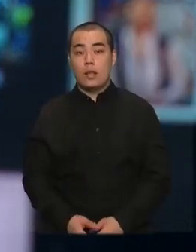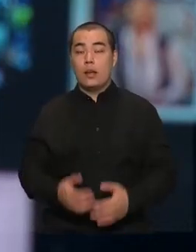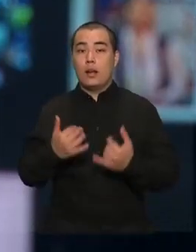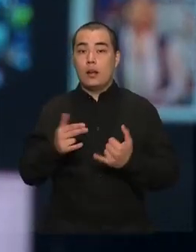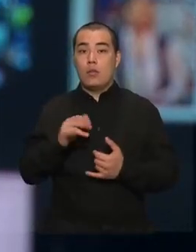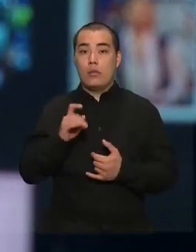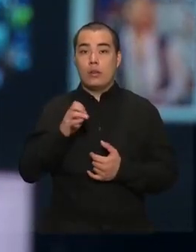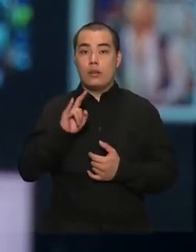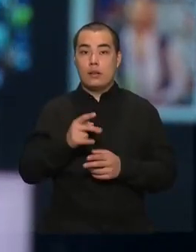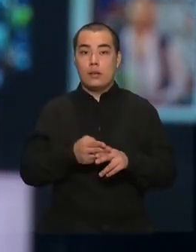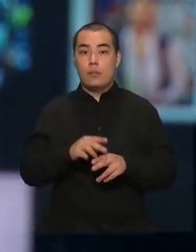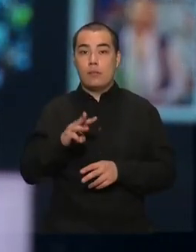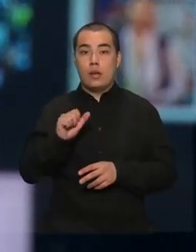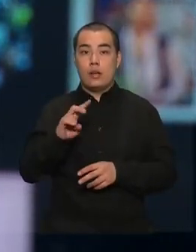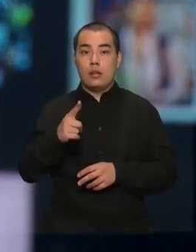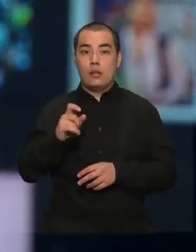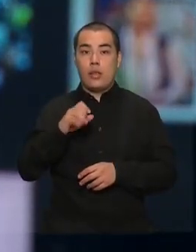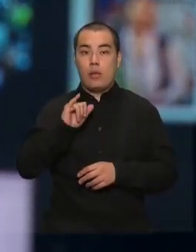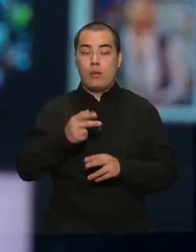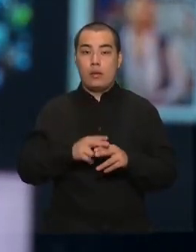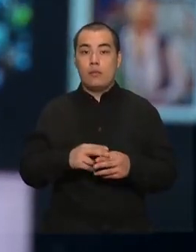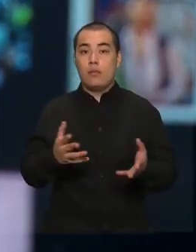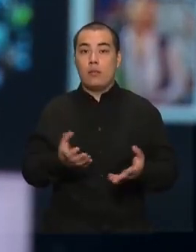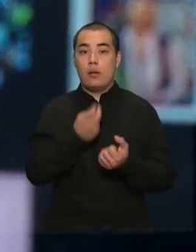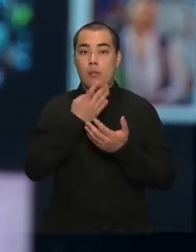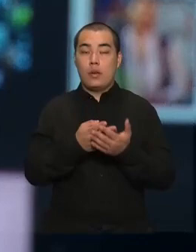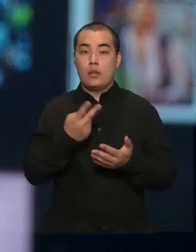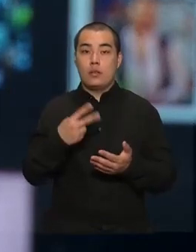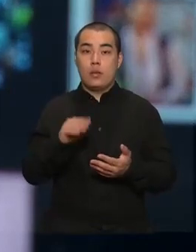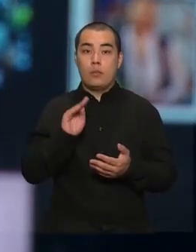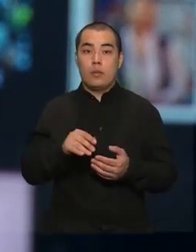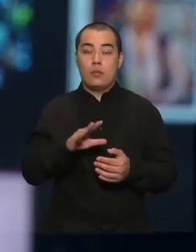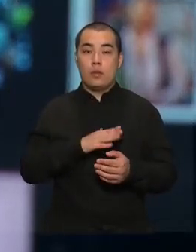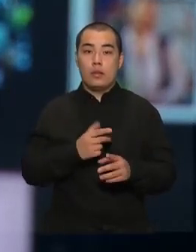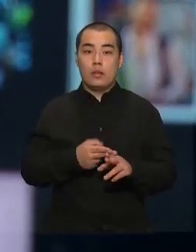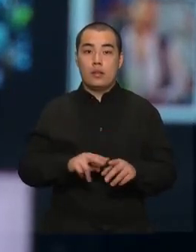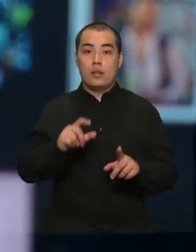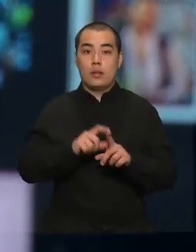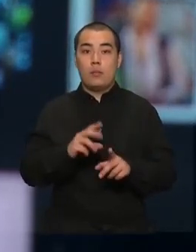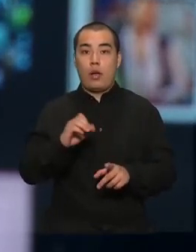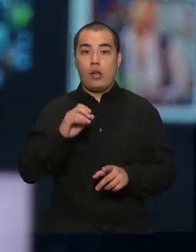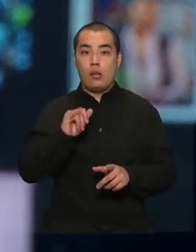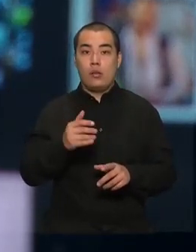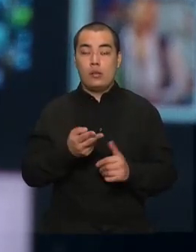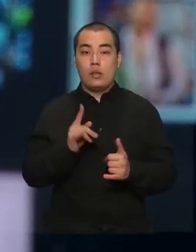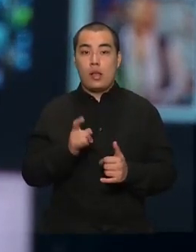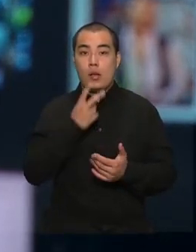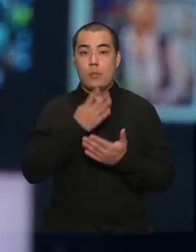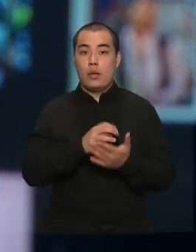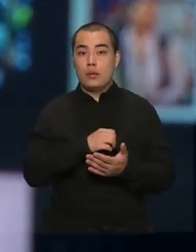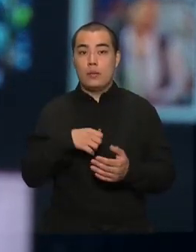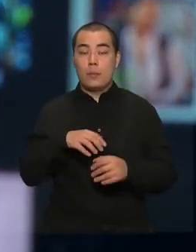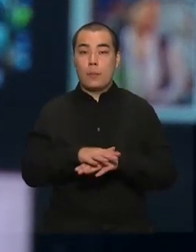Қазір Құлсарыдан Маңғыстауға эвакуацияланған халық саны 20 мыңға жуықтады. Маңғыстаулық такси жүргізушілері бас сауғалаған